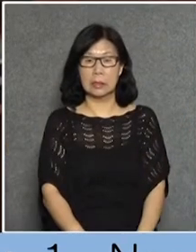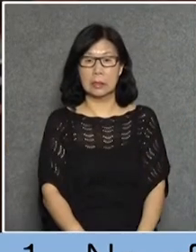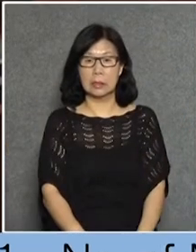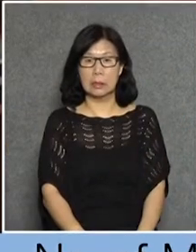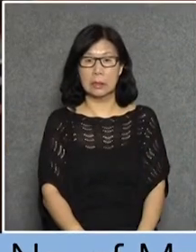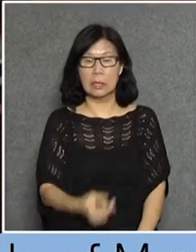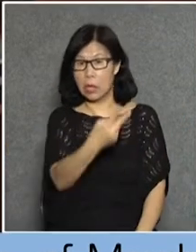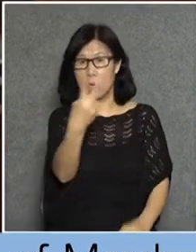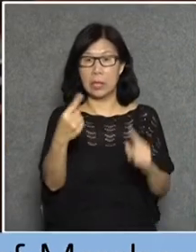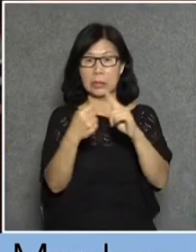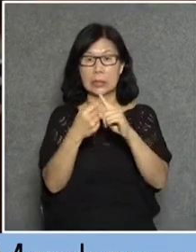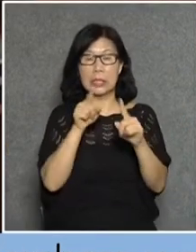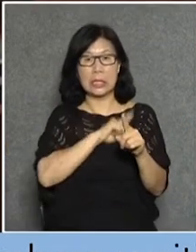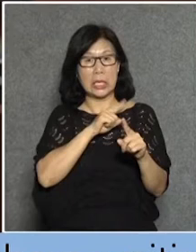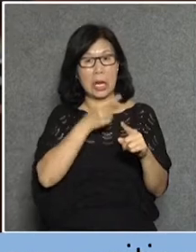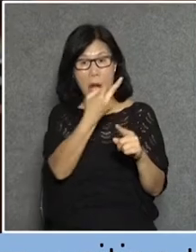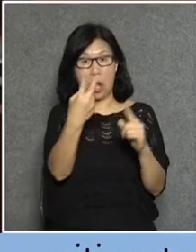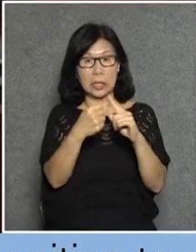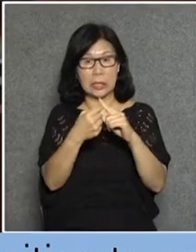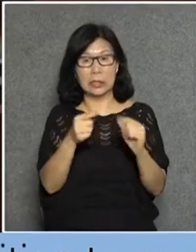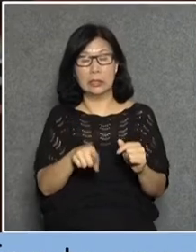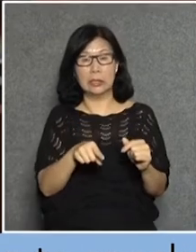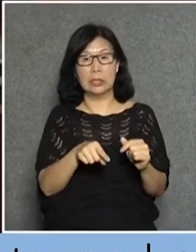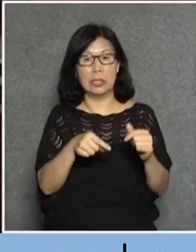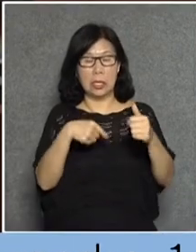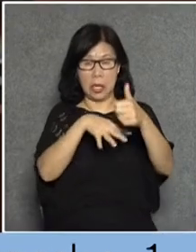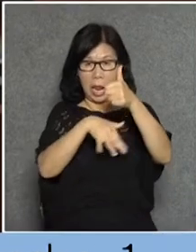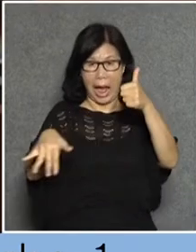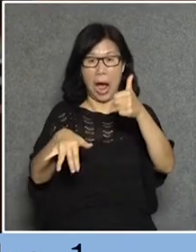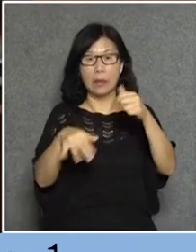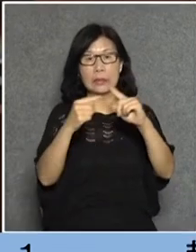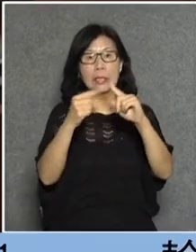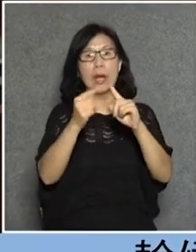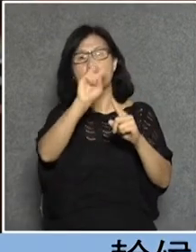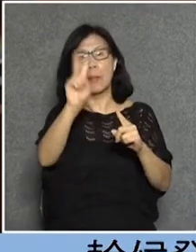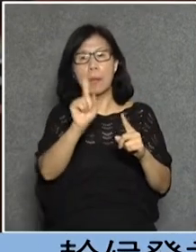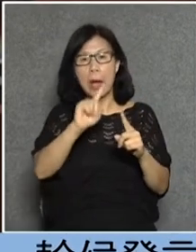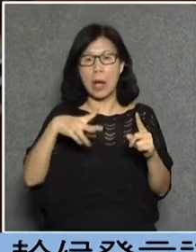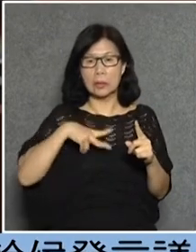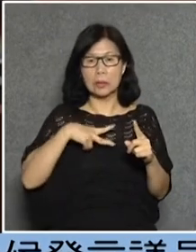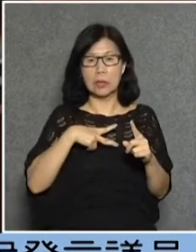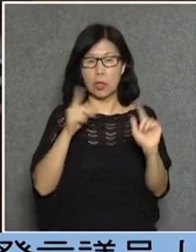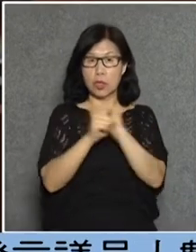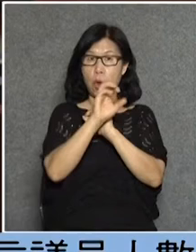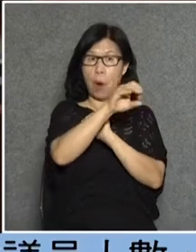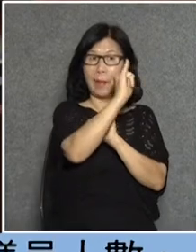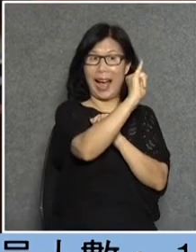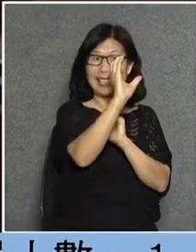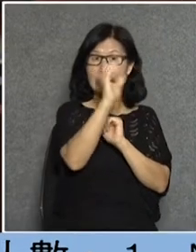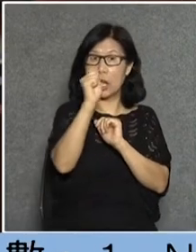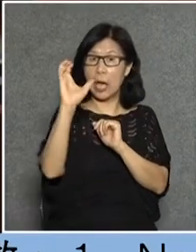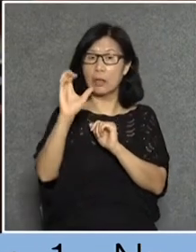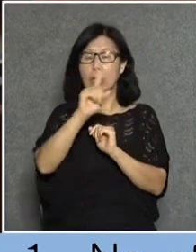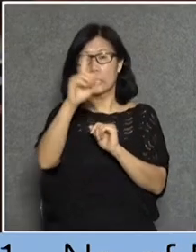你两位有冇指示过你嘅下属喺咩情形之下向廉政公署报？喺咩